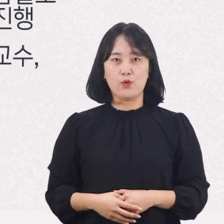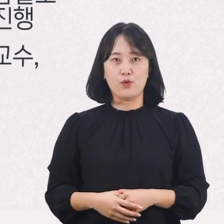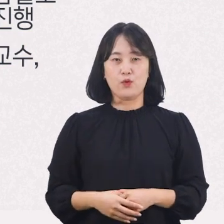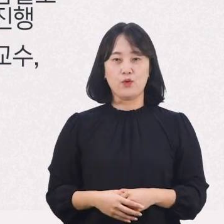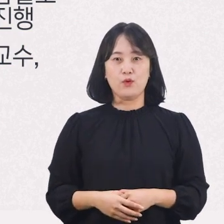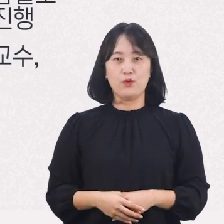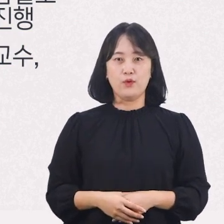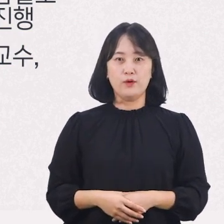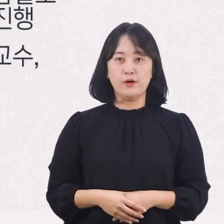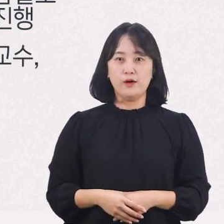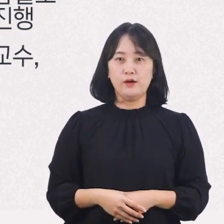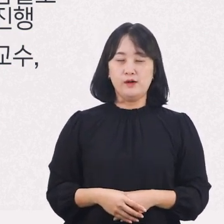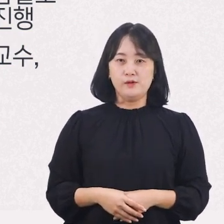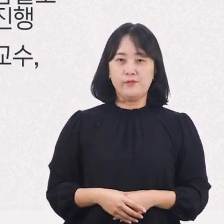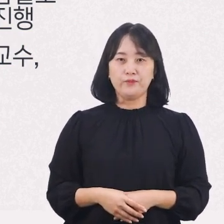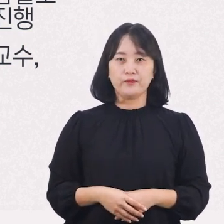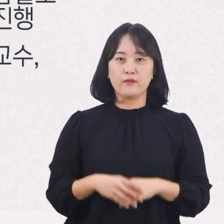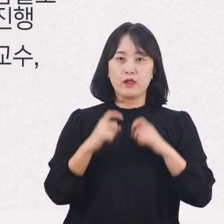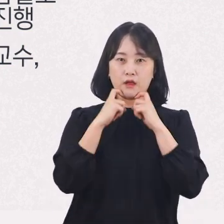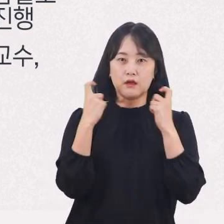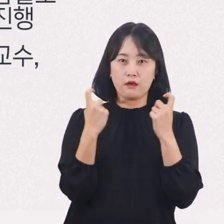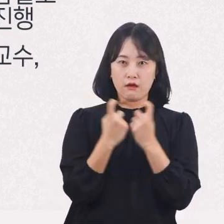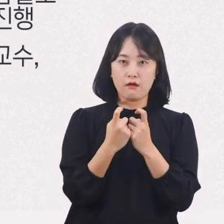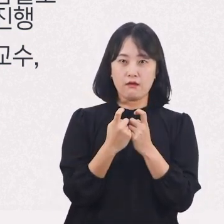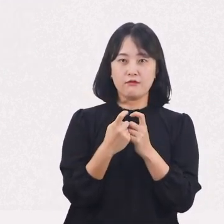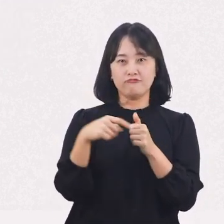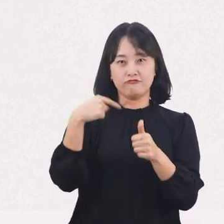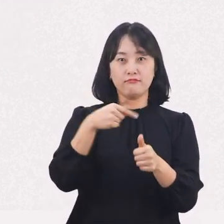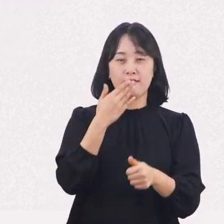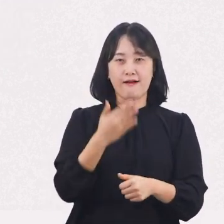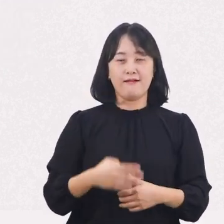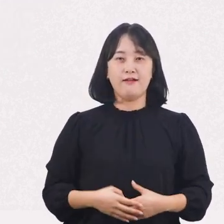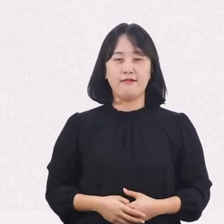필요한 경우에는 1대1 개별 교수도 가능합니다.